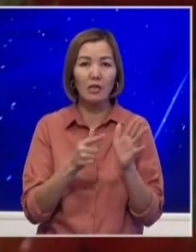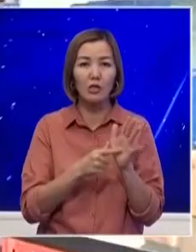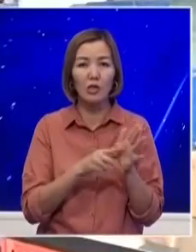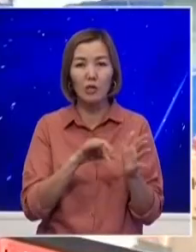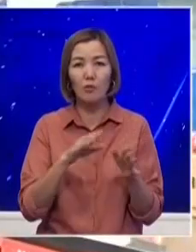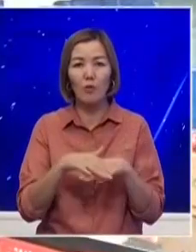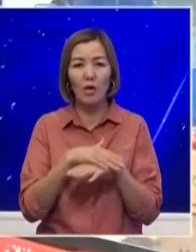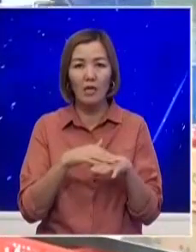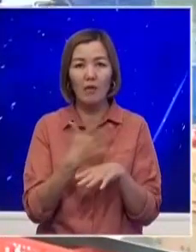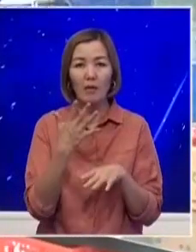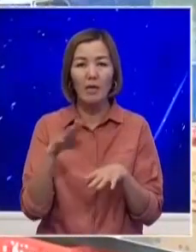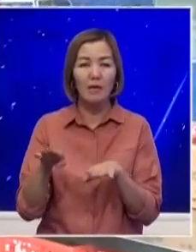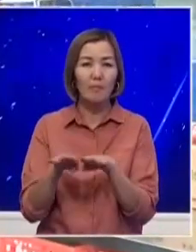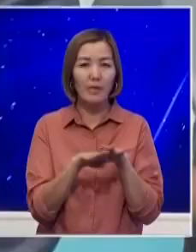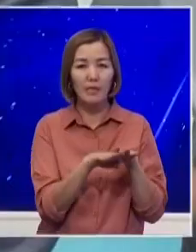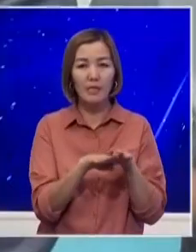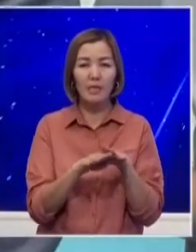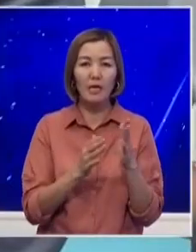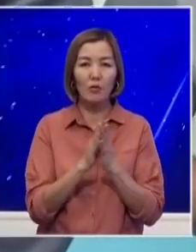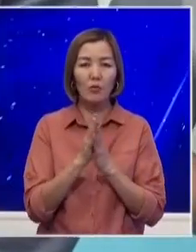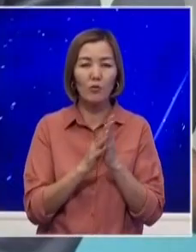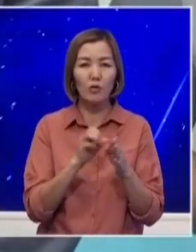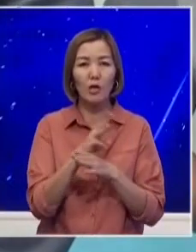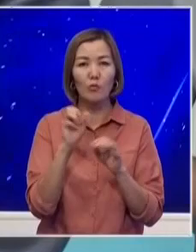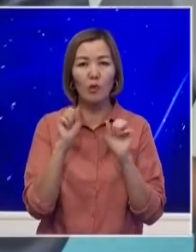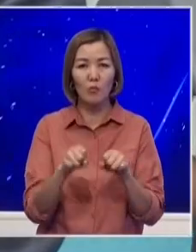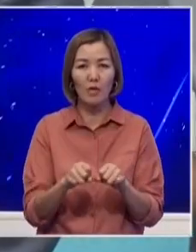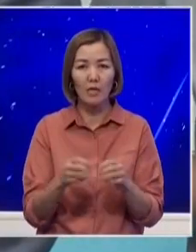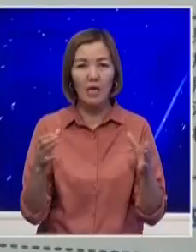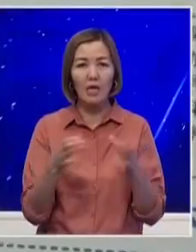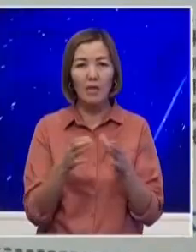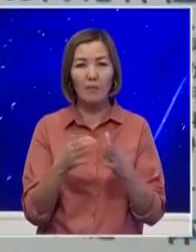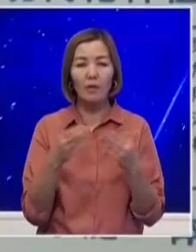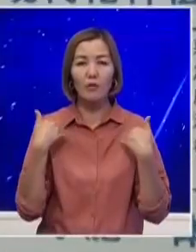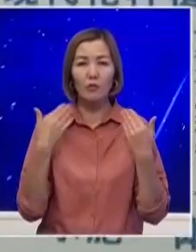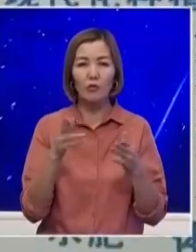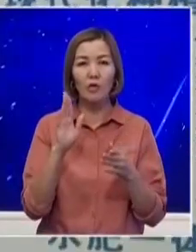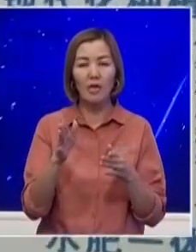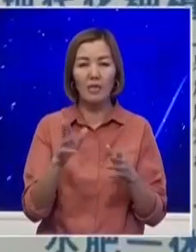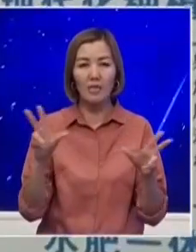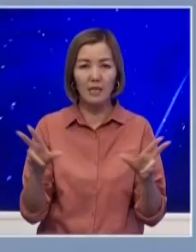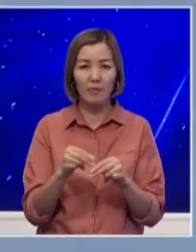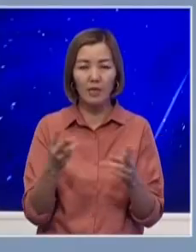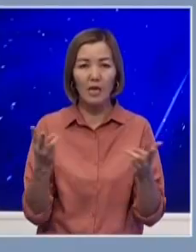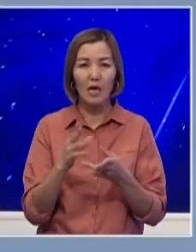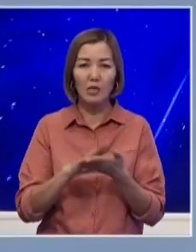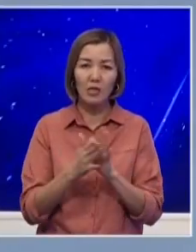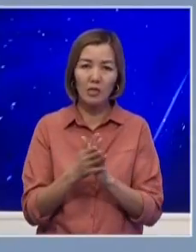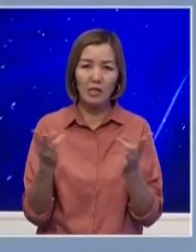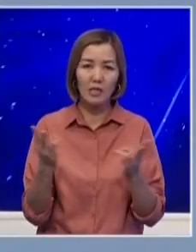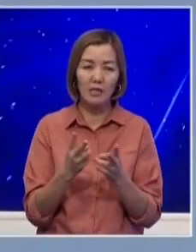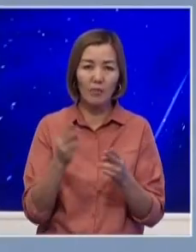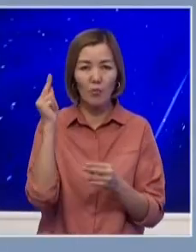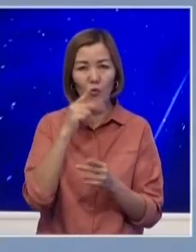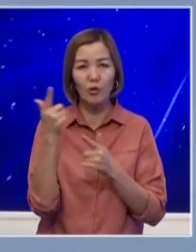миллион халқы бар 5 бірдей аймақты көкөніспен қамтуға болады. Ал компания өкілдері ұсынысты қарастыратындарын жеткізіп, қажет жағдайда тиісті